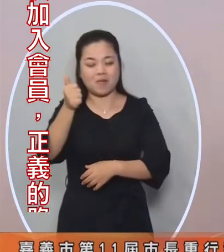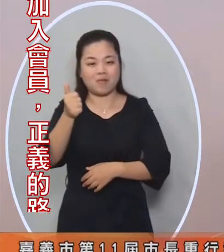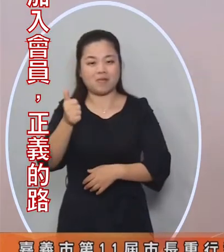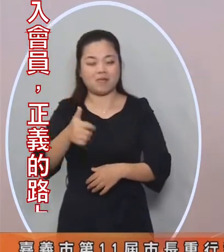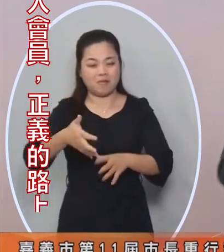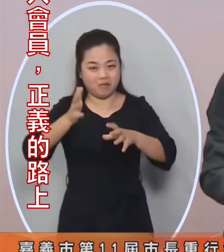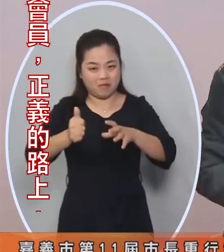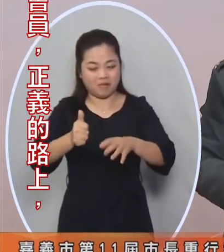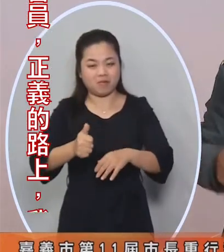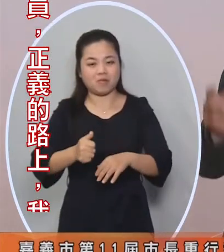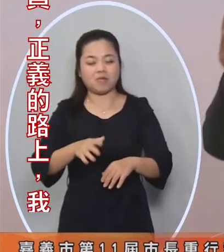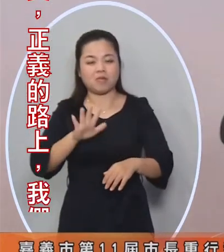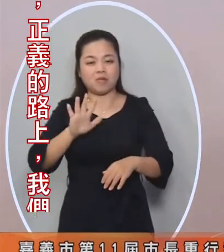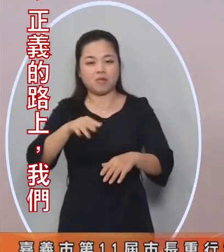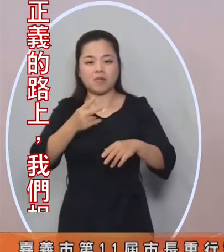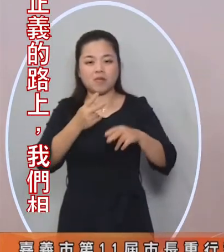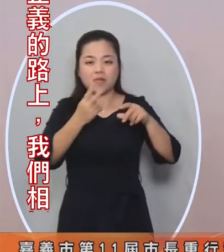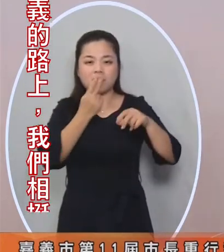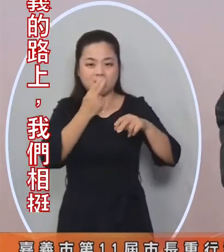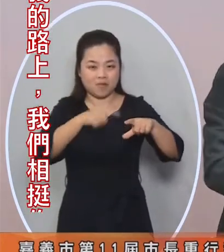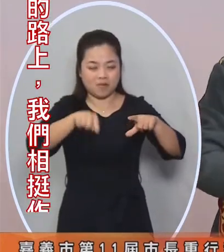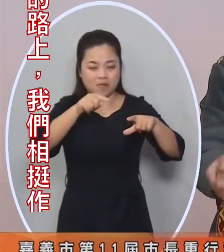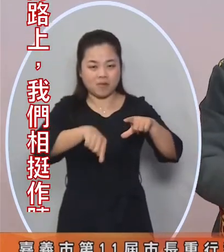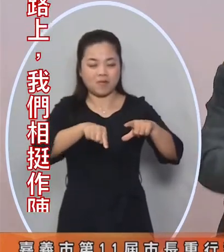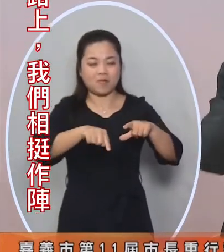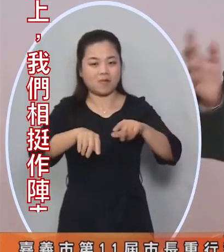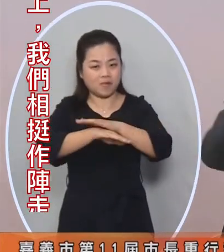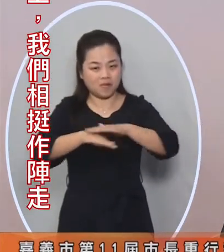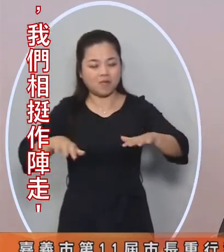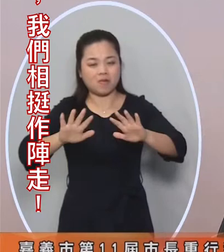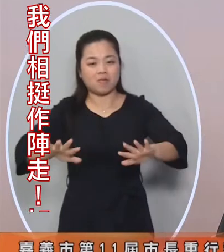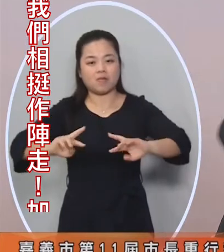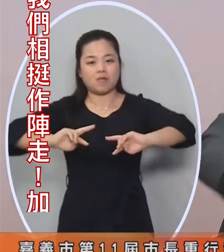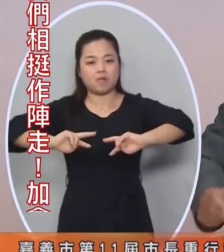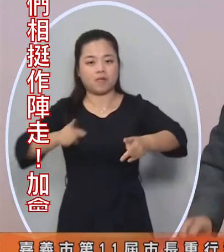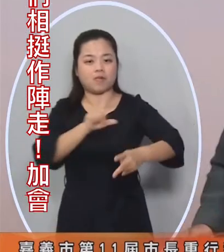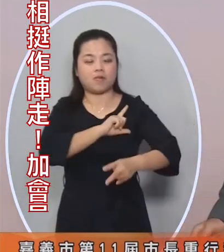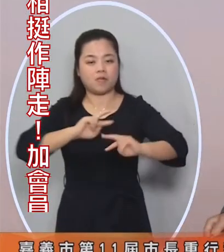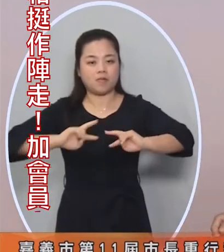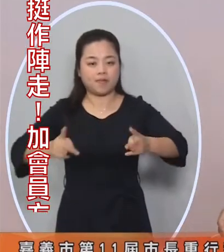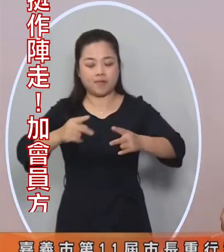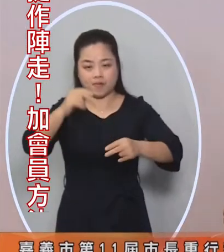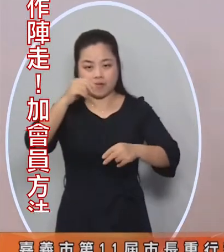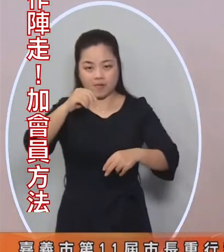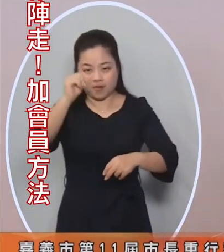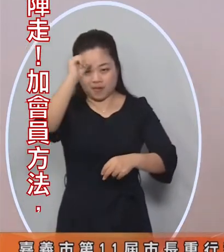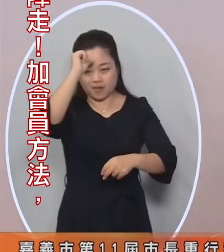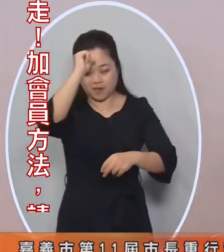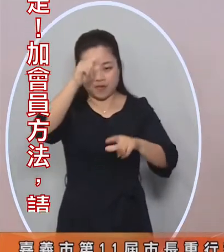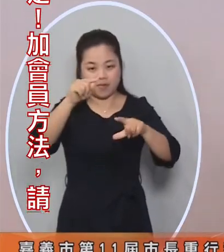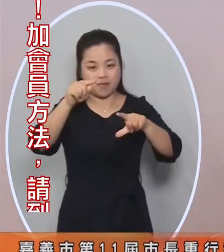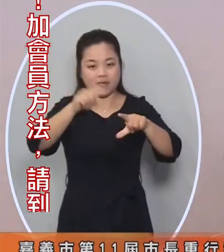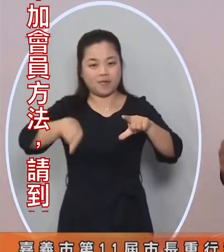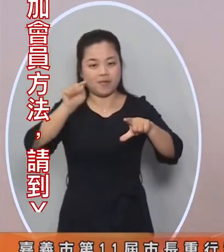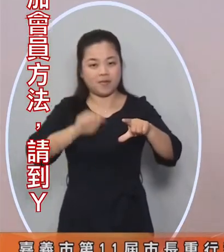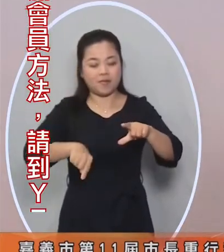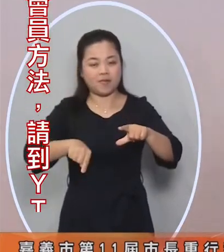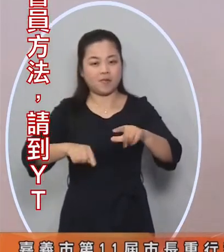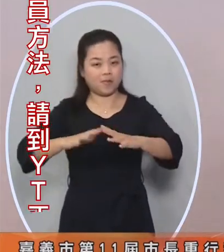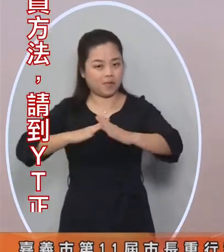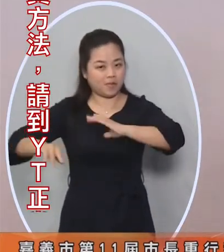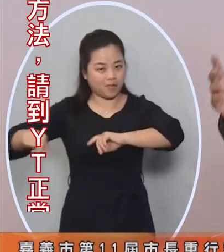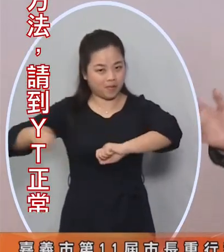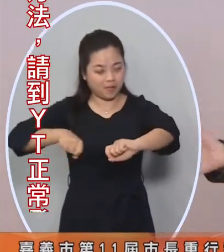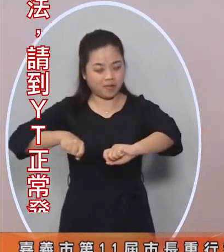区限安全，亚太战略了，即嘛改印太战略。吼、哦，我即嘛即场讲